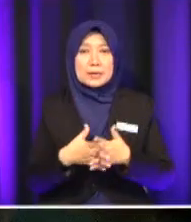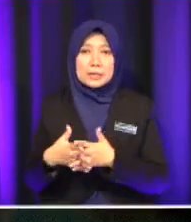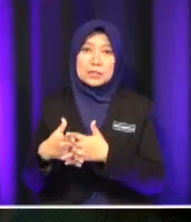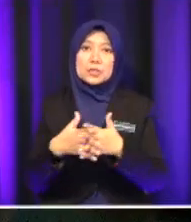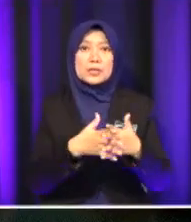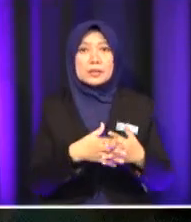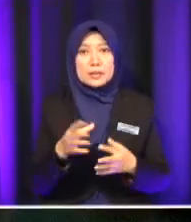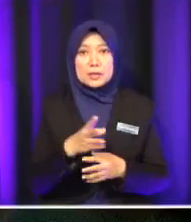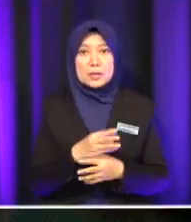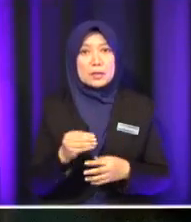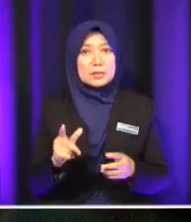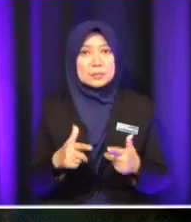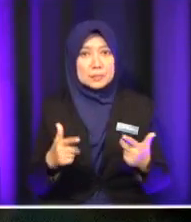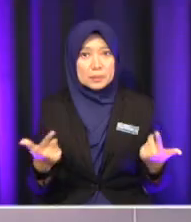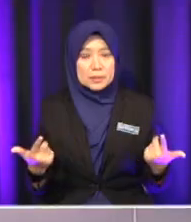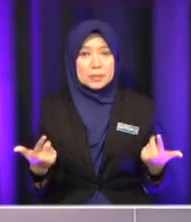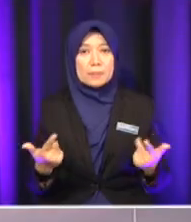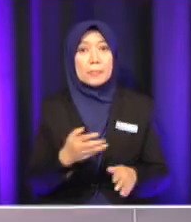dan sebagainya